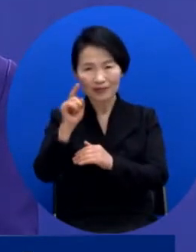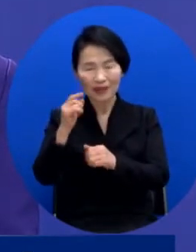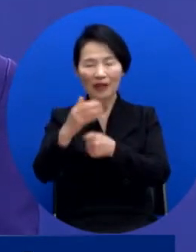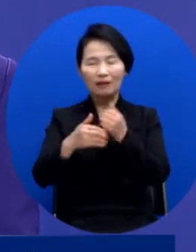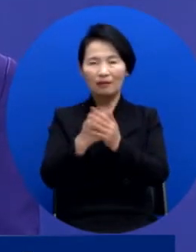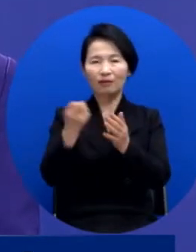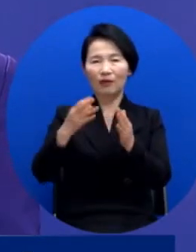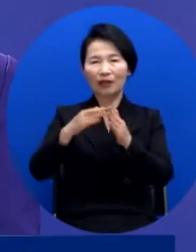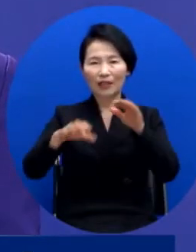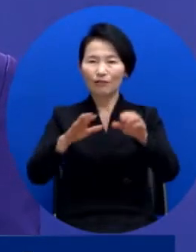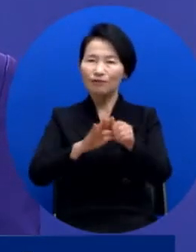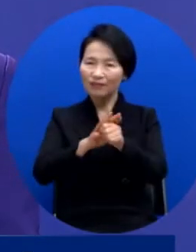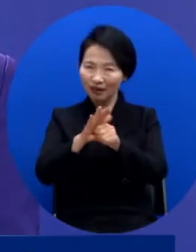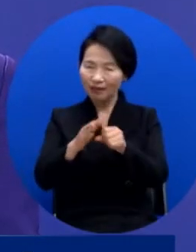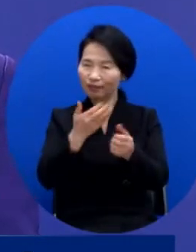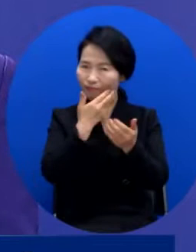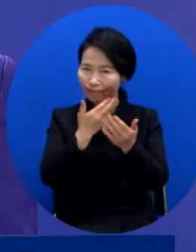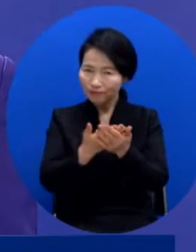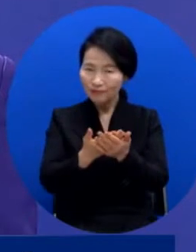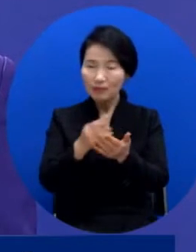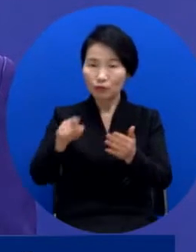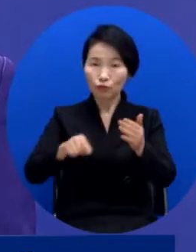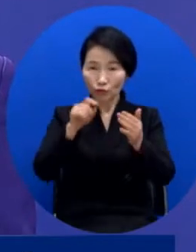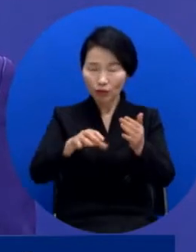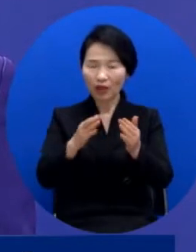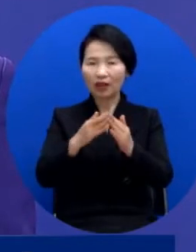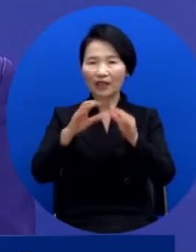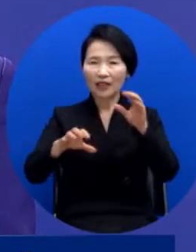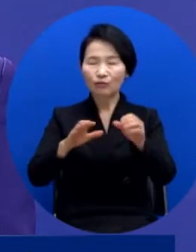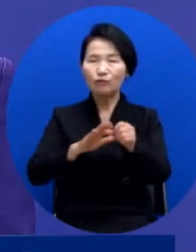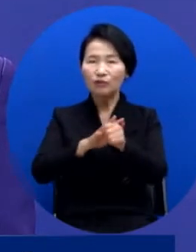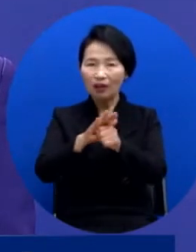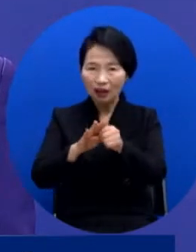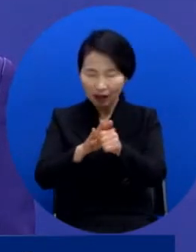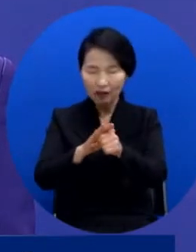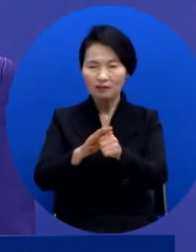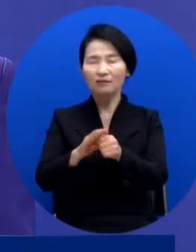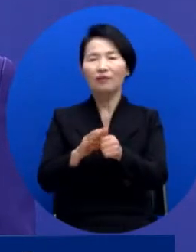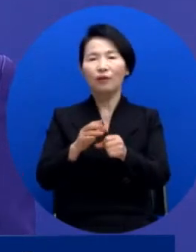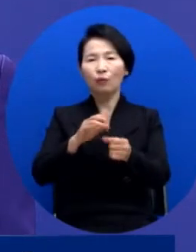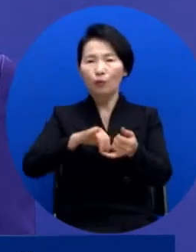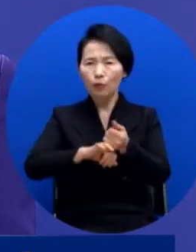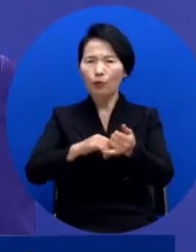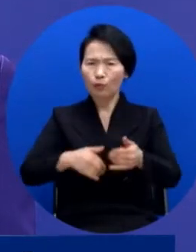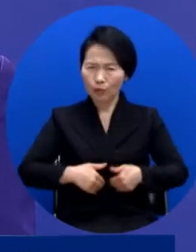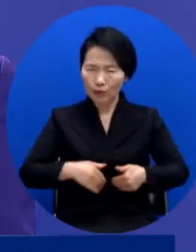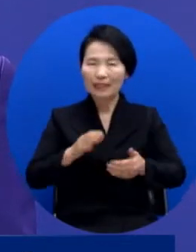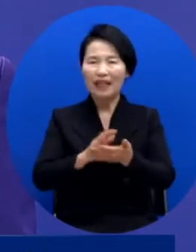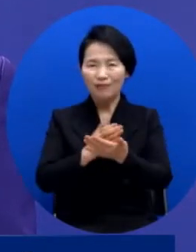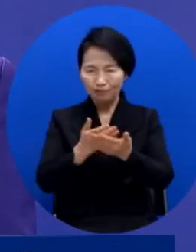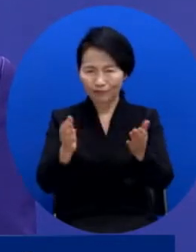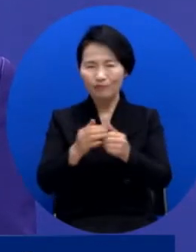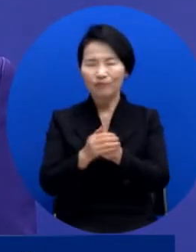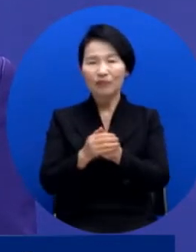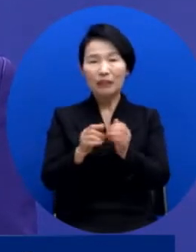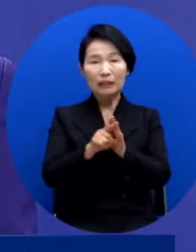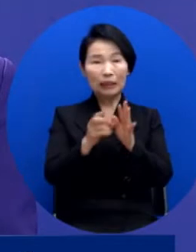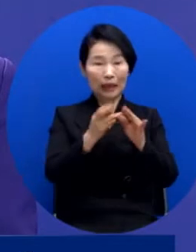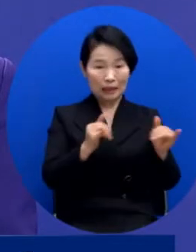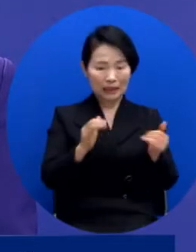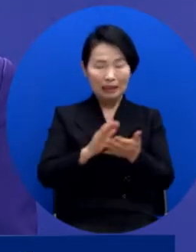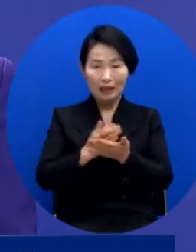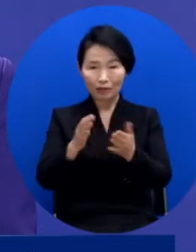을 빼놓을 수 없을 겁니다 그중에 이웃 사랑은 나눔의 실천과 떼려야 뗄 수 없는 관계 인데요 오늘은 신앙인으로서 나눔을